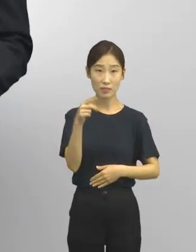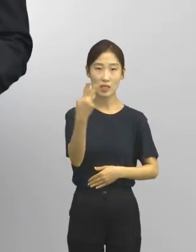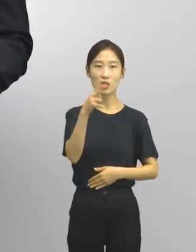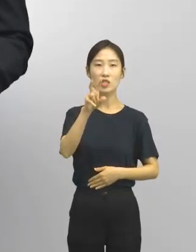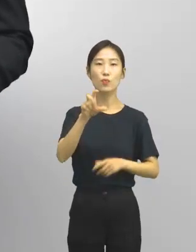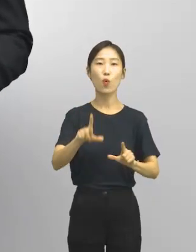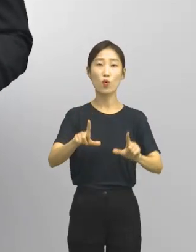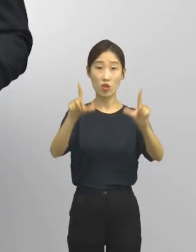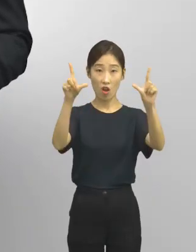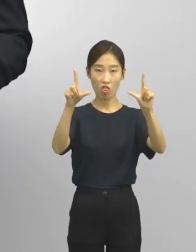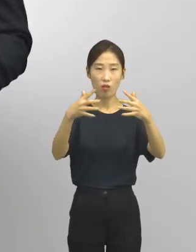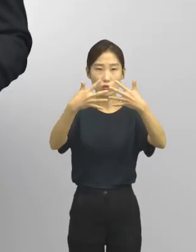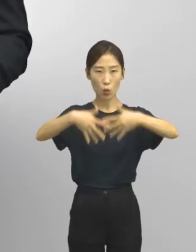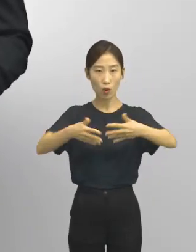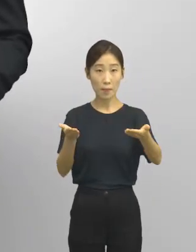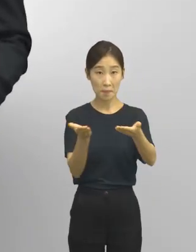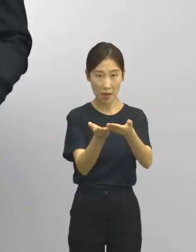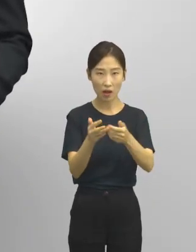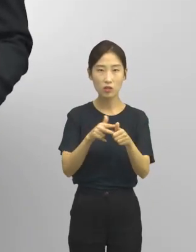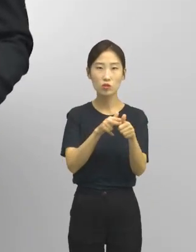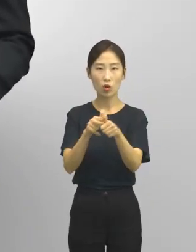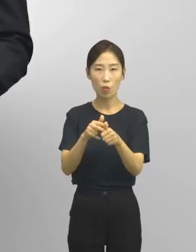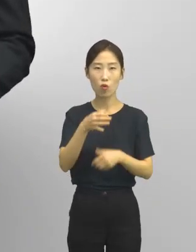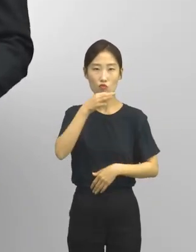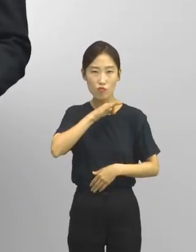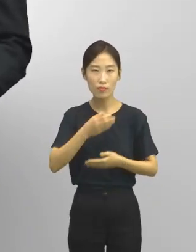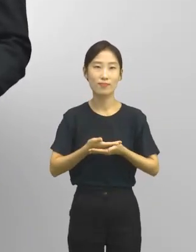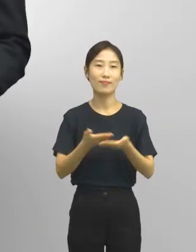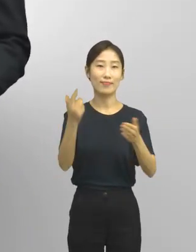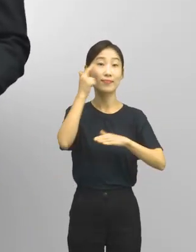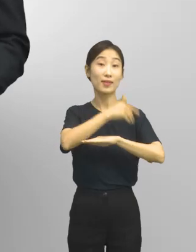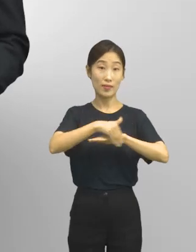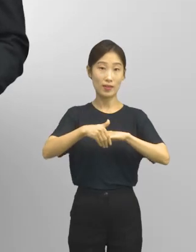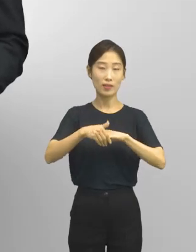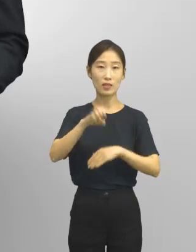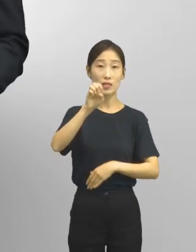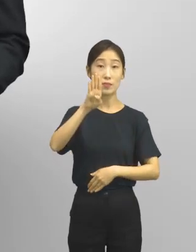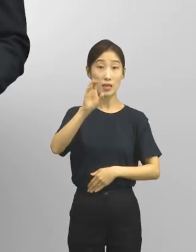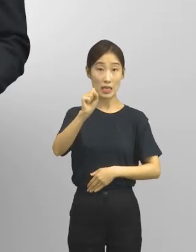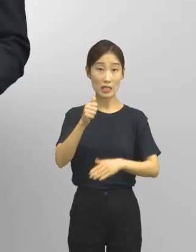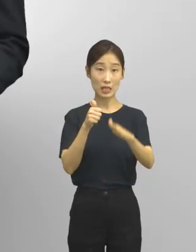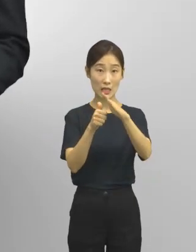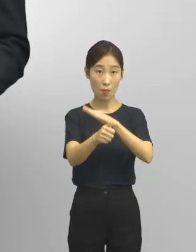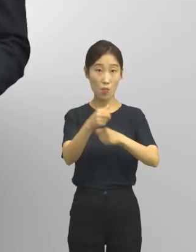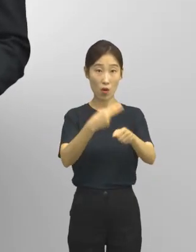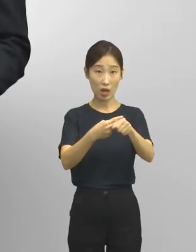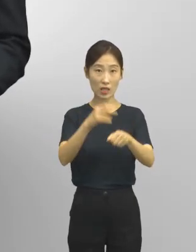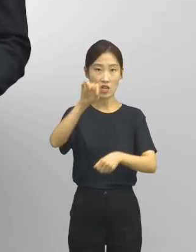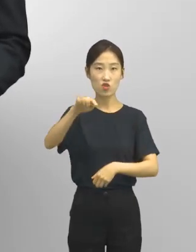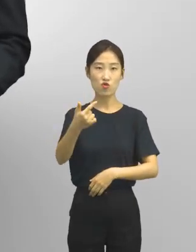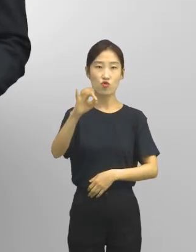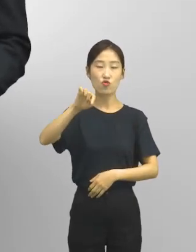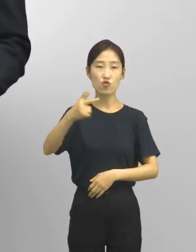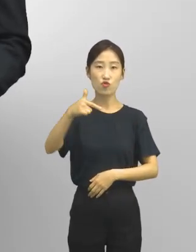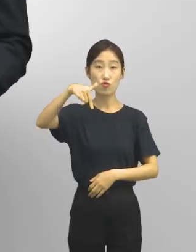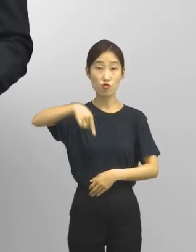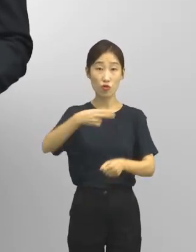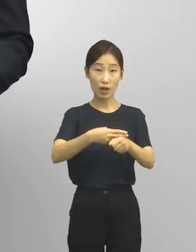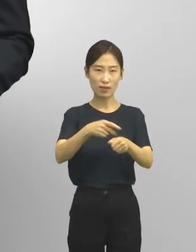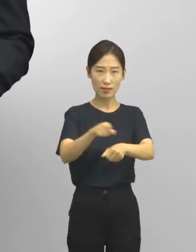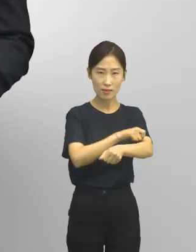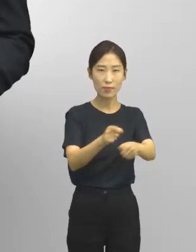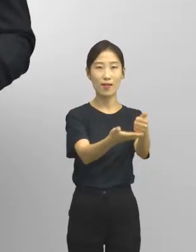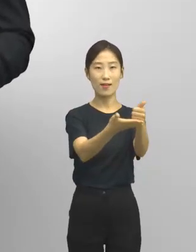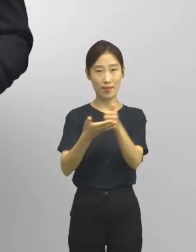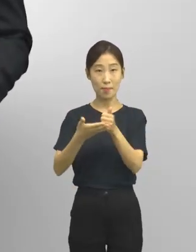입시설명회는 2025학년도 수시 전형에 맞춰 유용한 정보를 제공할 예정인데요. 현 EBS 입시 대표 강사인